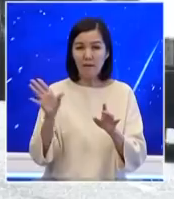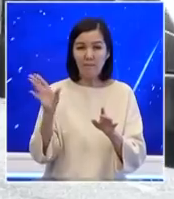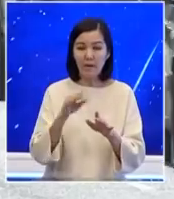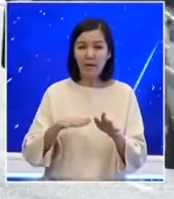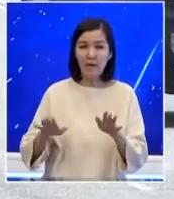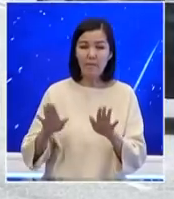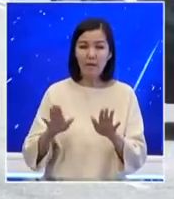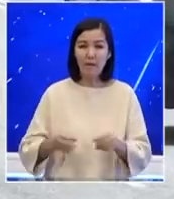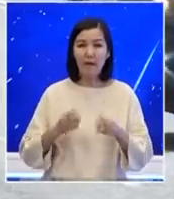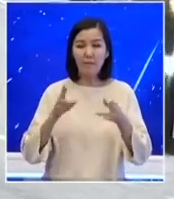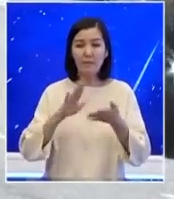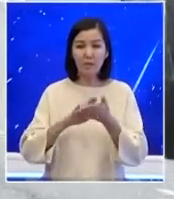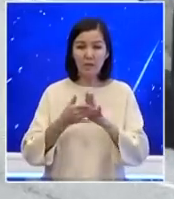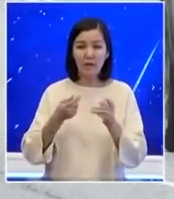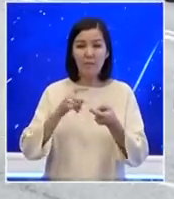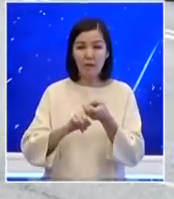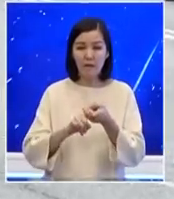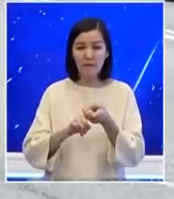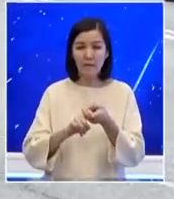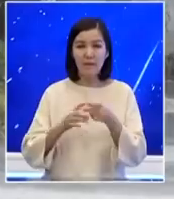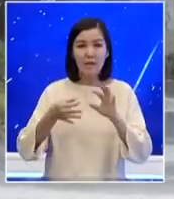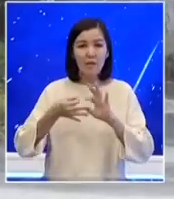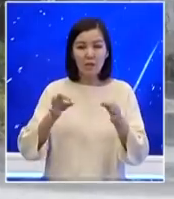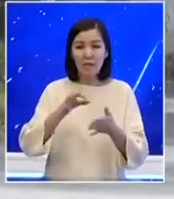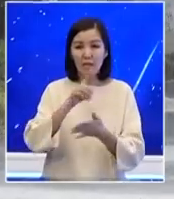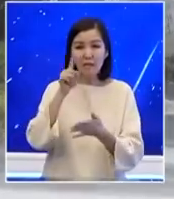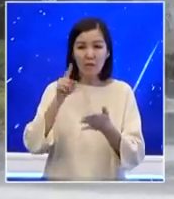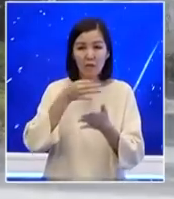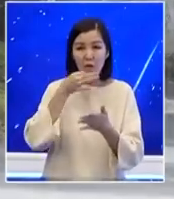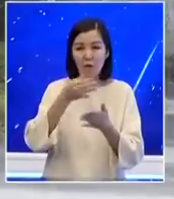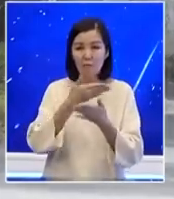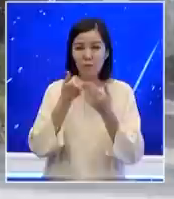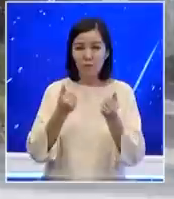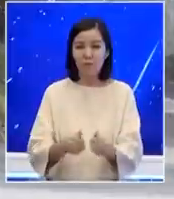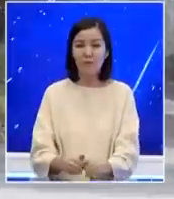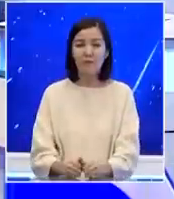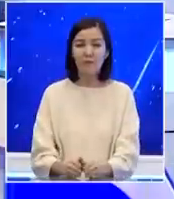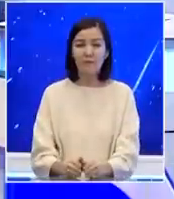аймақтағы төтенше жағдаймен байланыстырады. Медет Шымабай, Абылай Құттықбай, Жетісу телеарнасы.